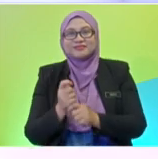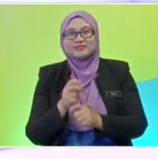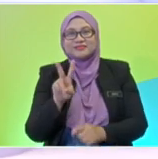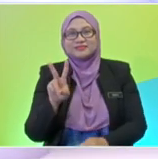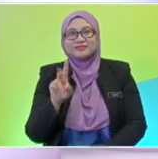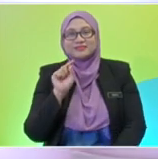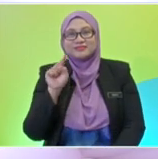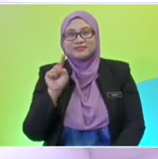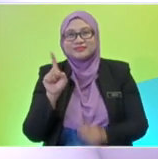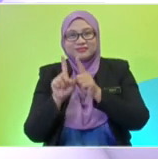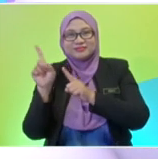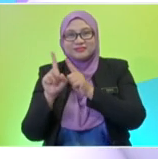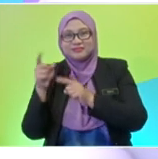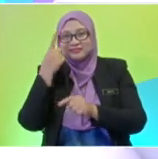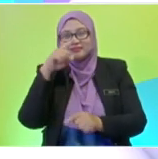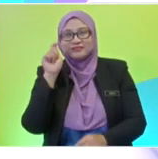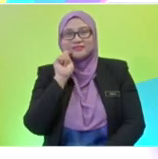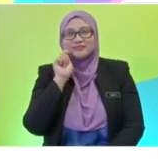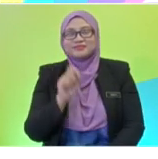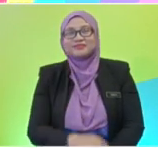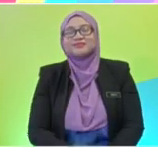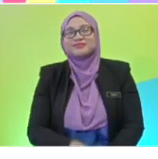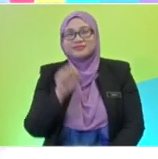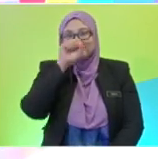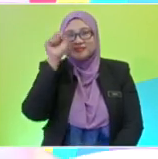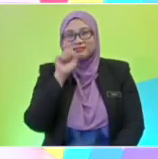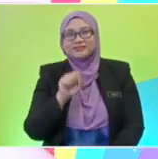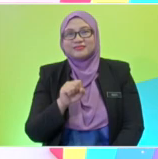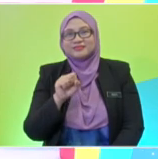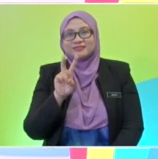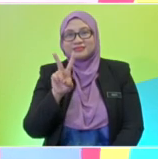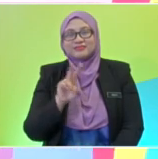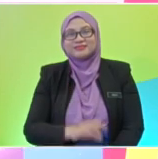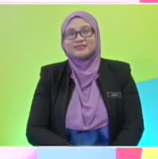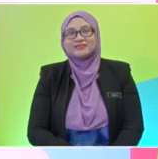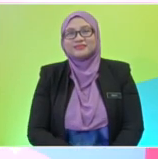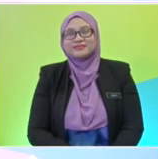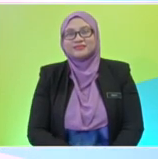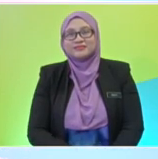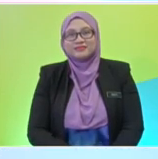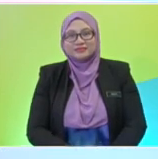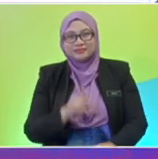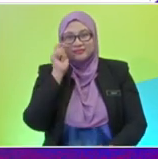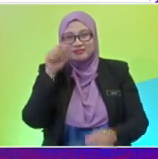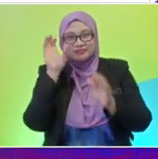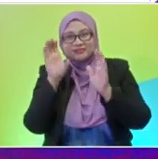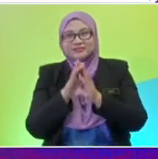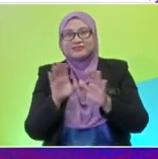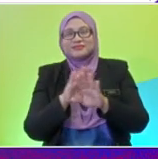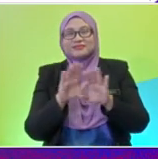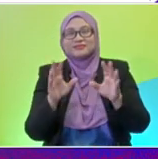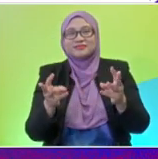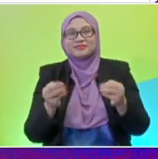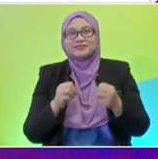Tania semua Oke seolah yang kedua saya teliti gambar ini dan situasinya tidak mau berkongsi apa